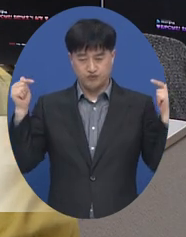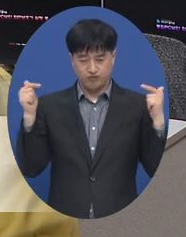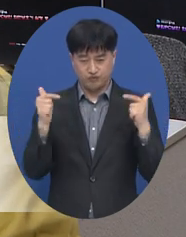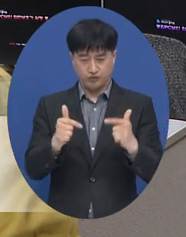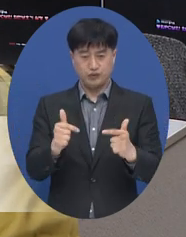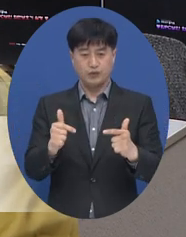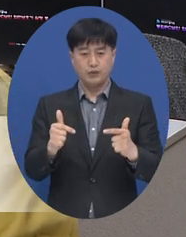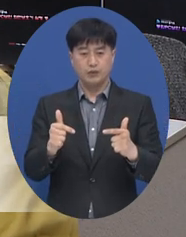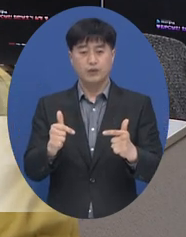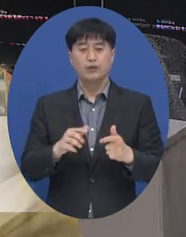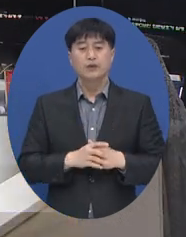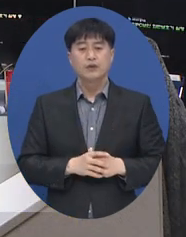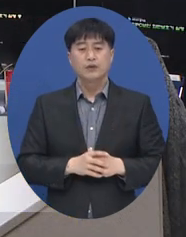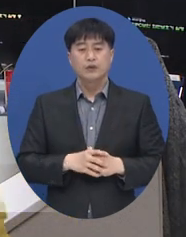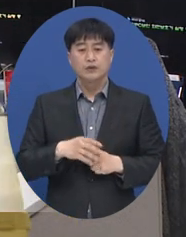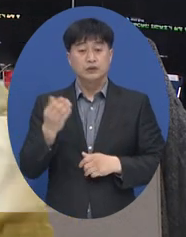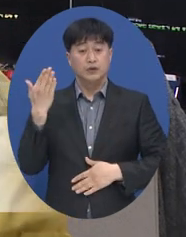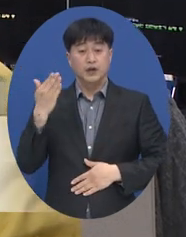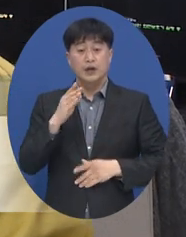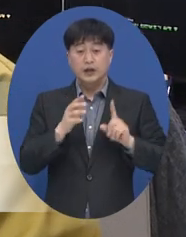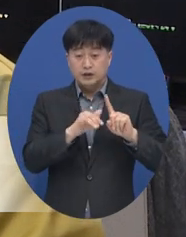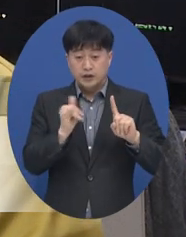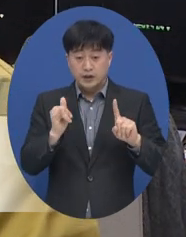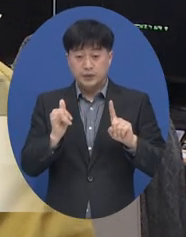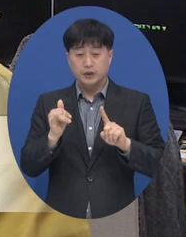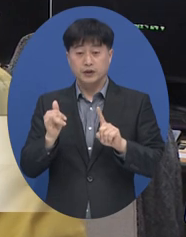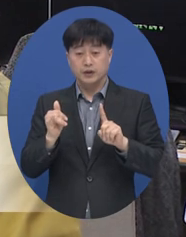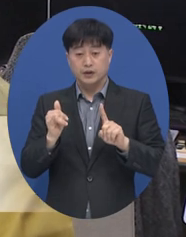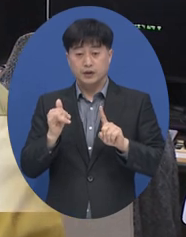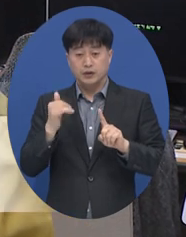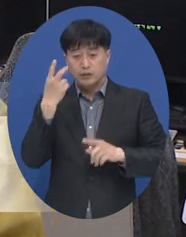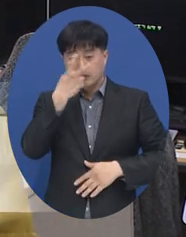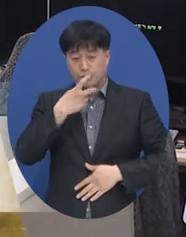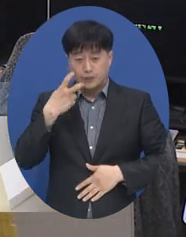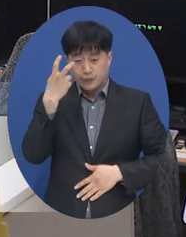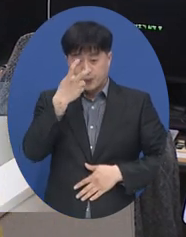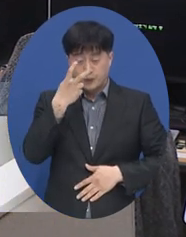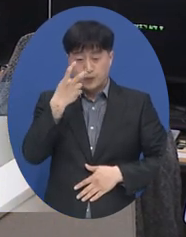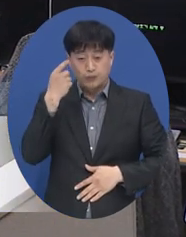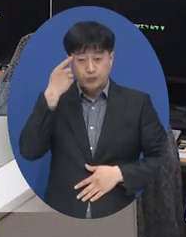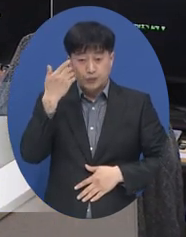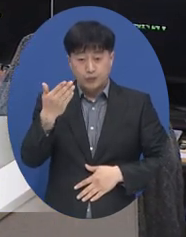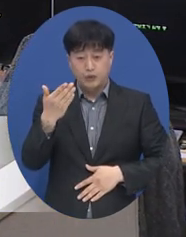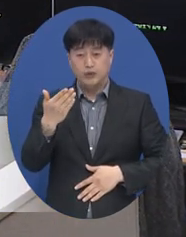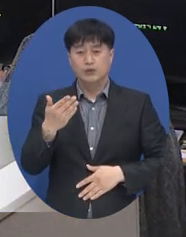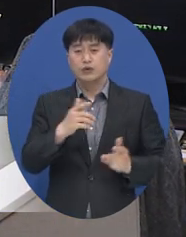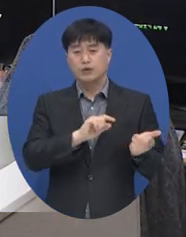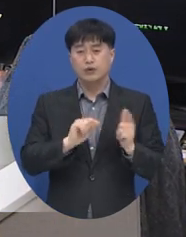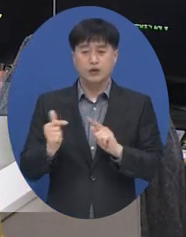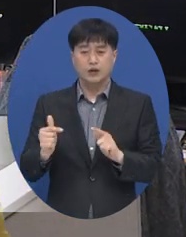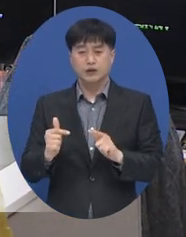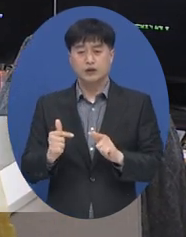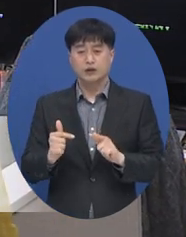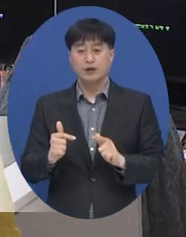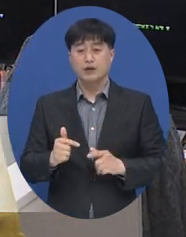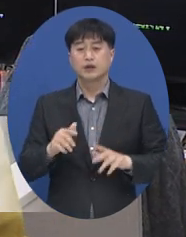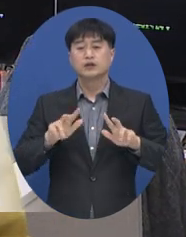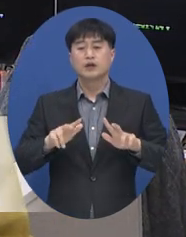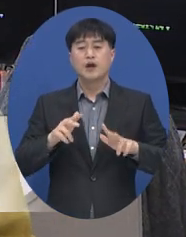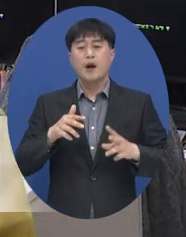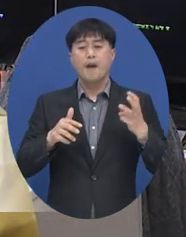접촉점을 최소화하고 기존에 한 명이 그 진단을 물어보던 그런 것을 현재